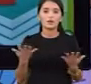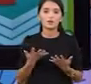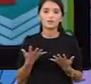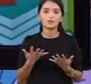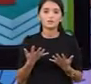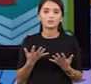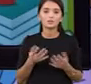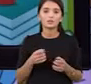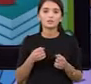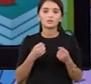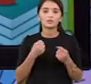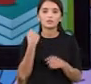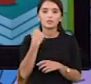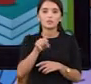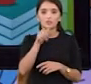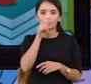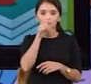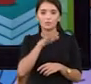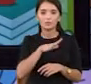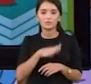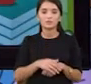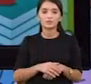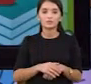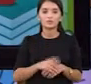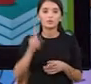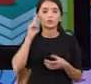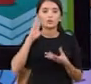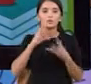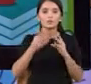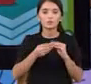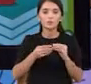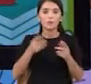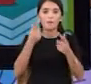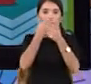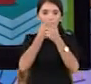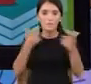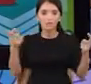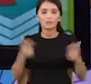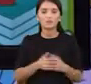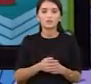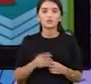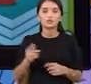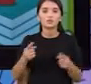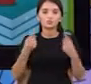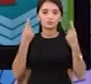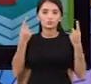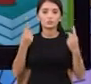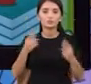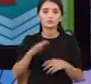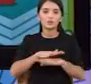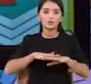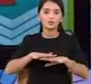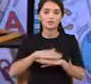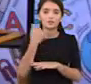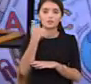Qanday xalqni yengib bo'lmas ekan? Ha, xulosa, ma'naviyati buyuk xalqni yengib